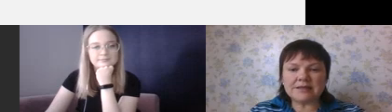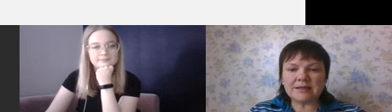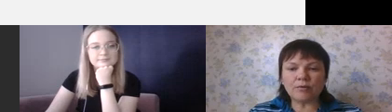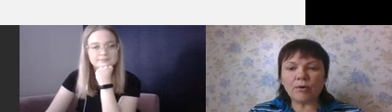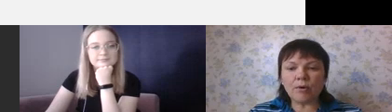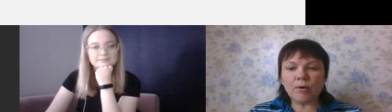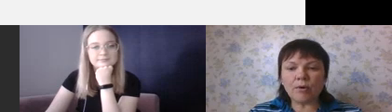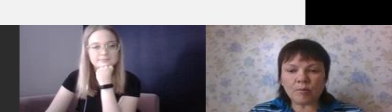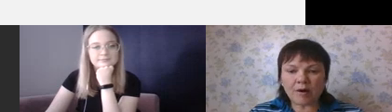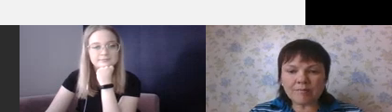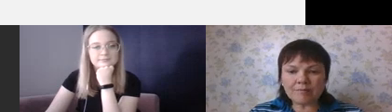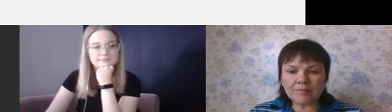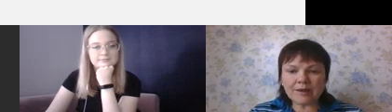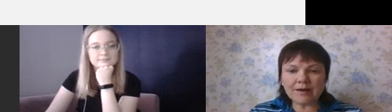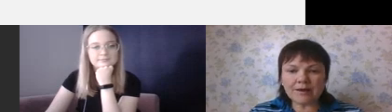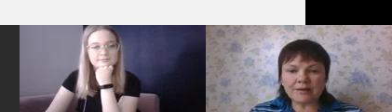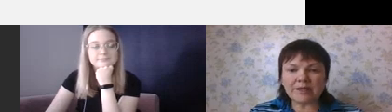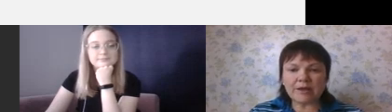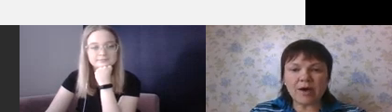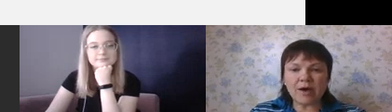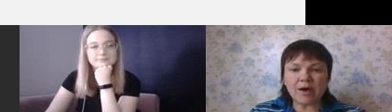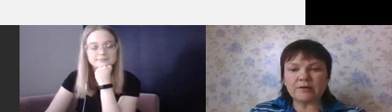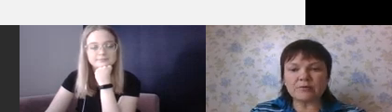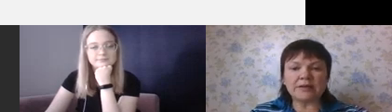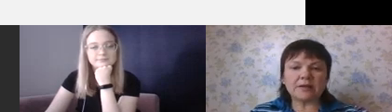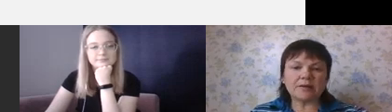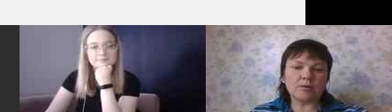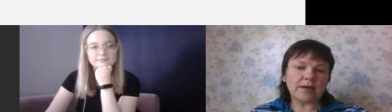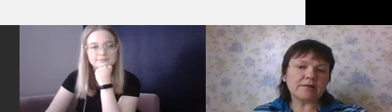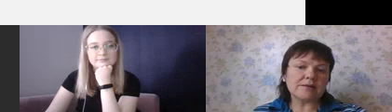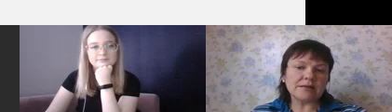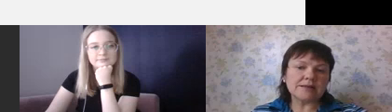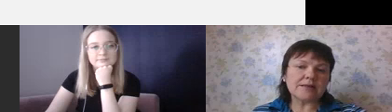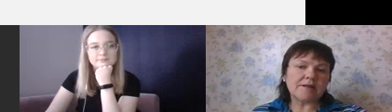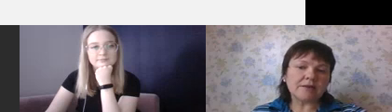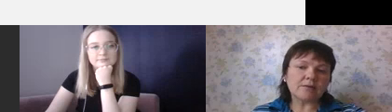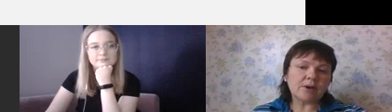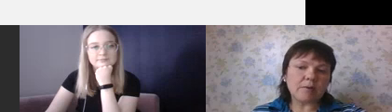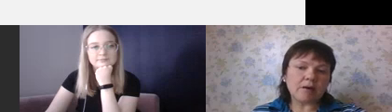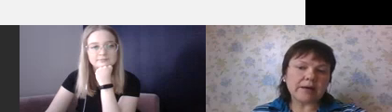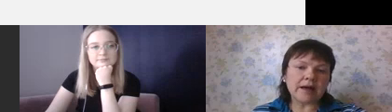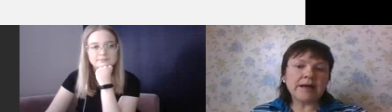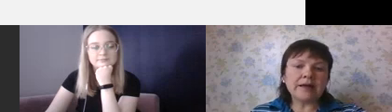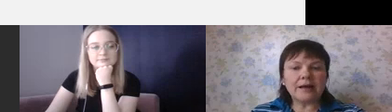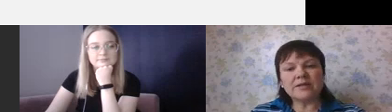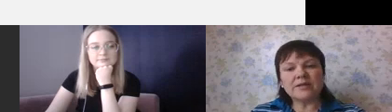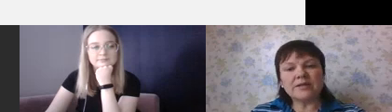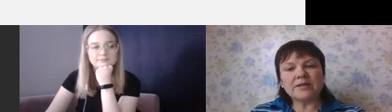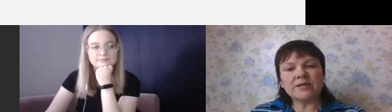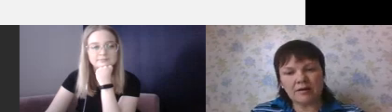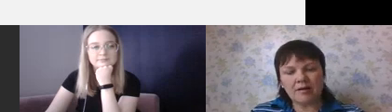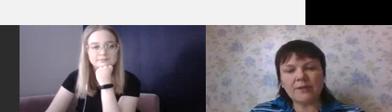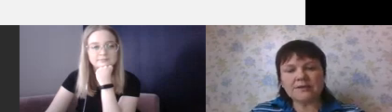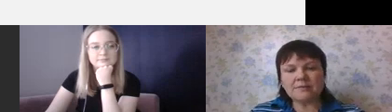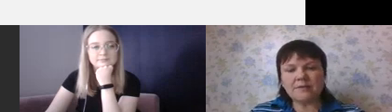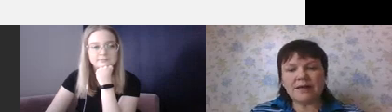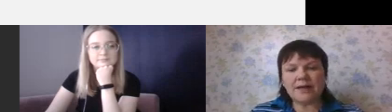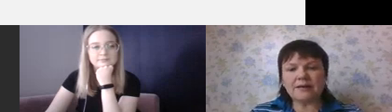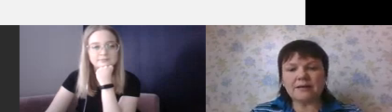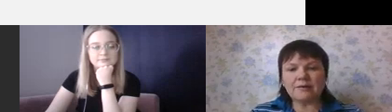pea millestki nagu loobuma. Et ma teen ühe valiku, siis ma mõtlen, et okei, aga siis need teised jäävad nagu tahaplaanile, neid ma ei saagi